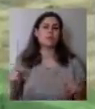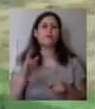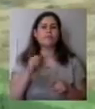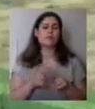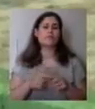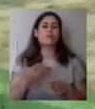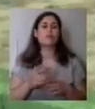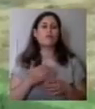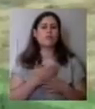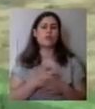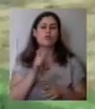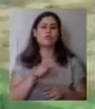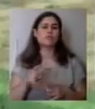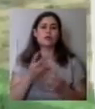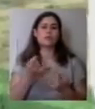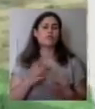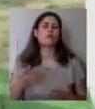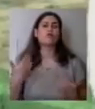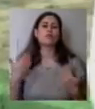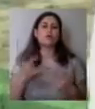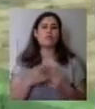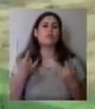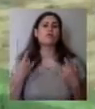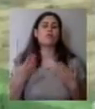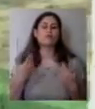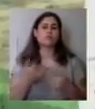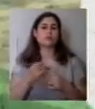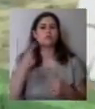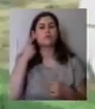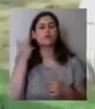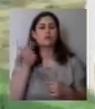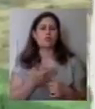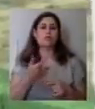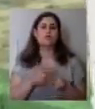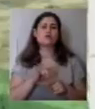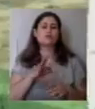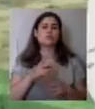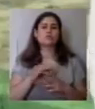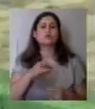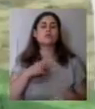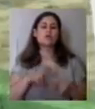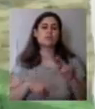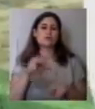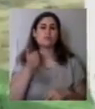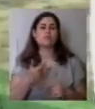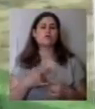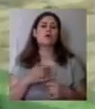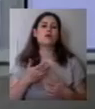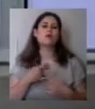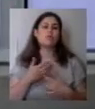допомагають людям не просто відпочивати, а відпочивати з розумом, відпочивати з настроєм, відпочивати розвиваючись.